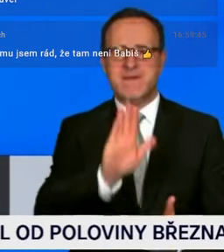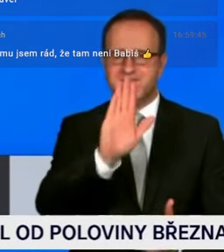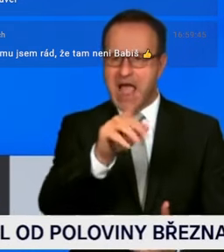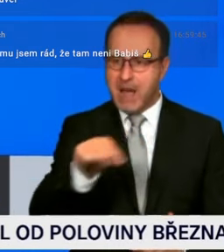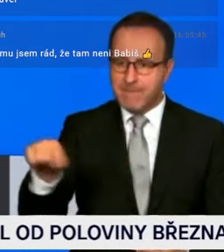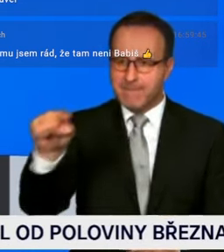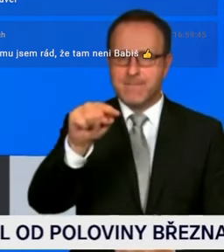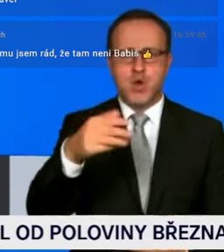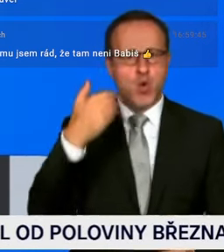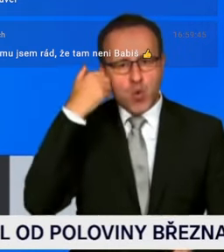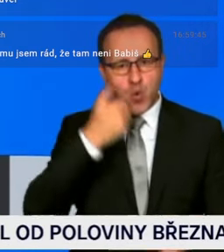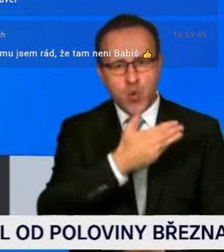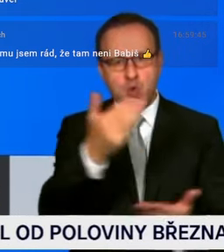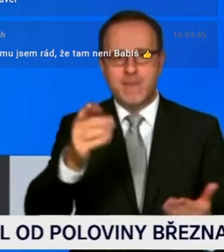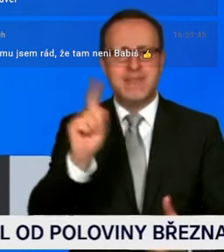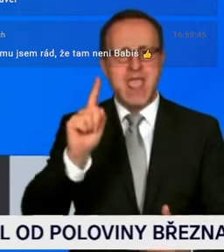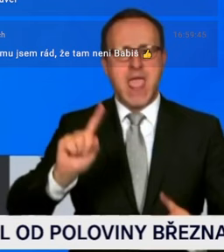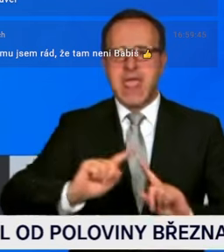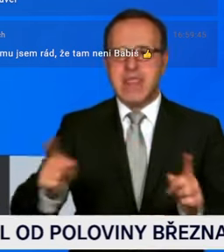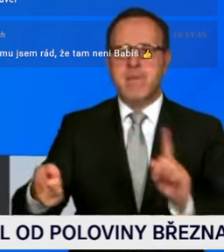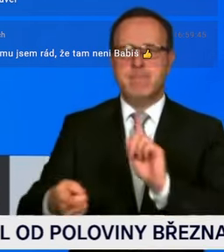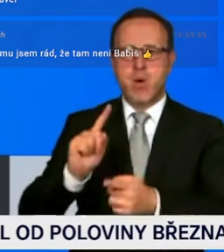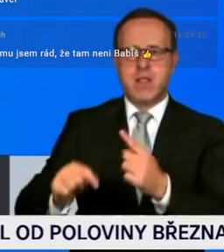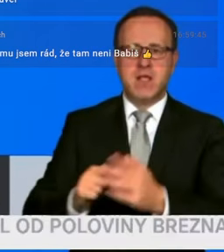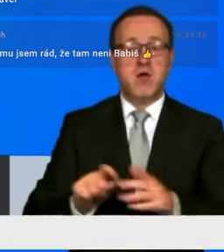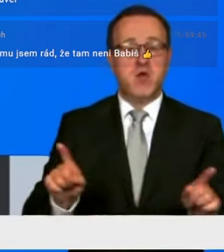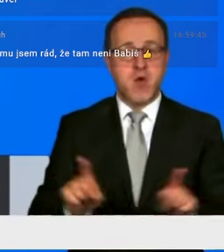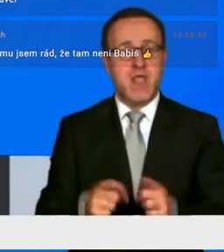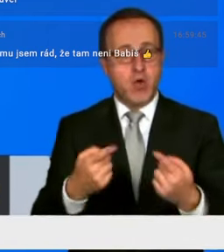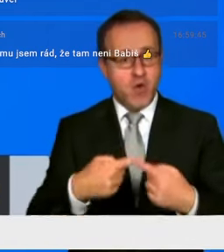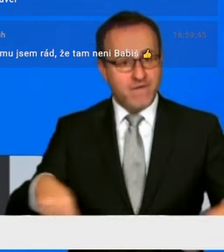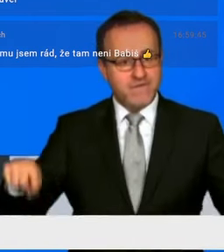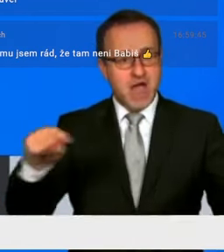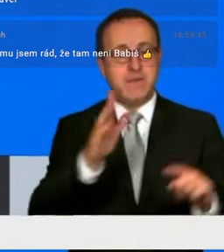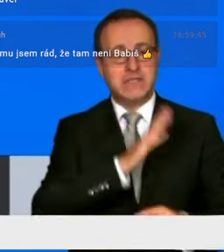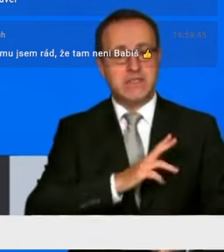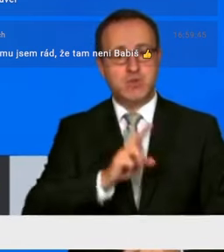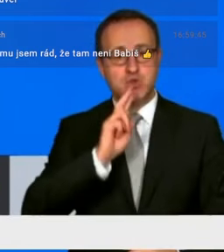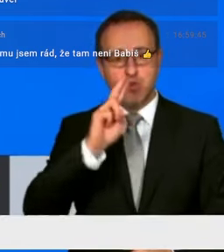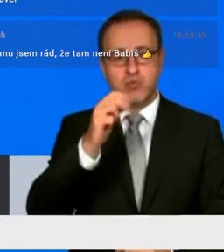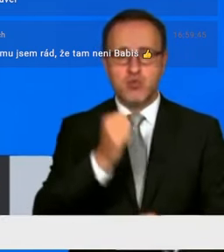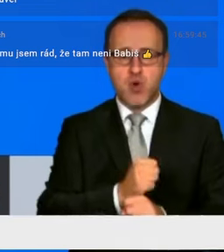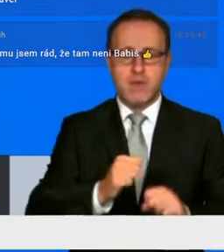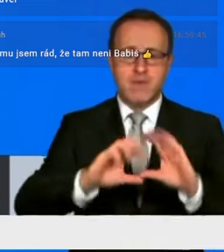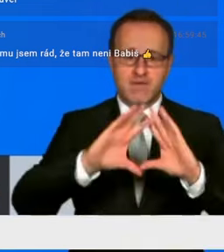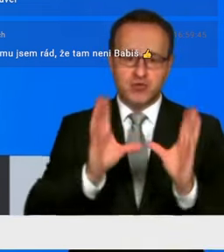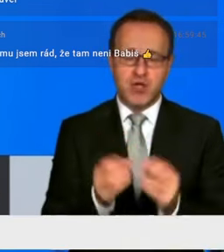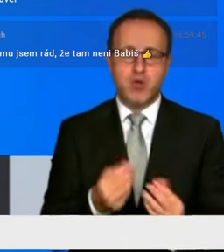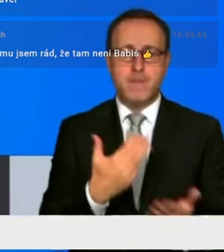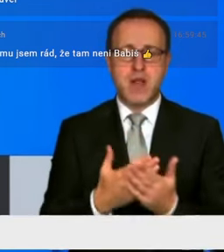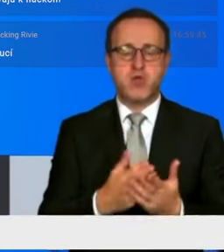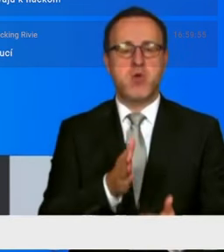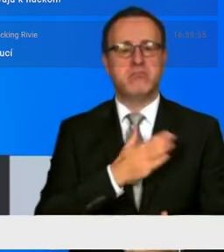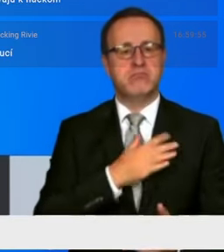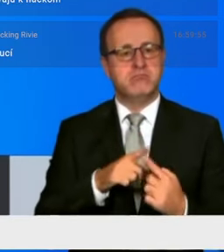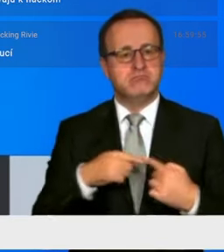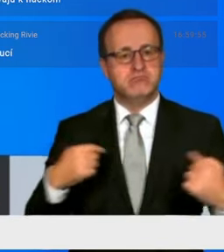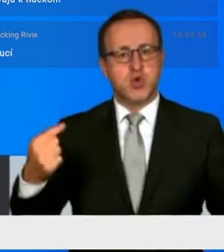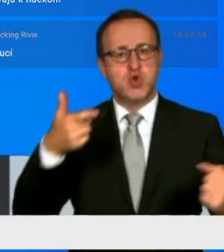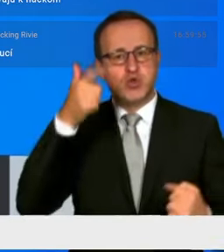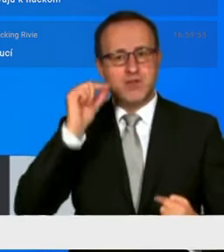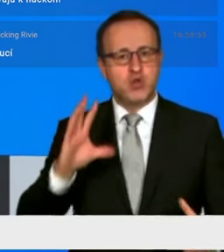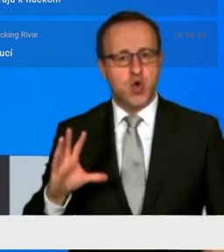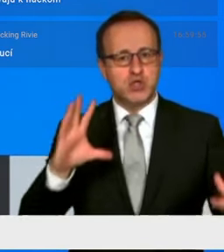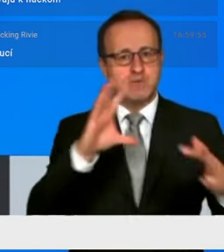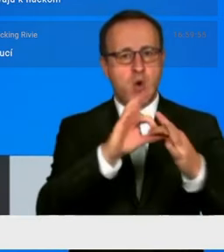nie iným politikom rovnako vám chcem prisľúbiť že urobím všetko preto aby sme našu krajinu spájali naprieč